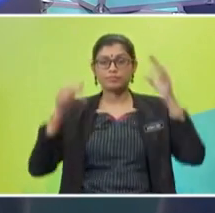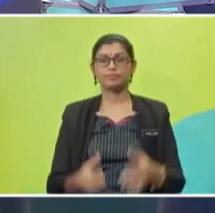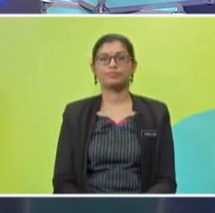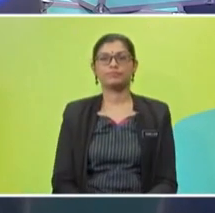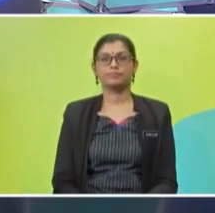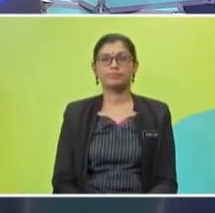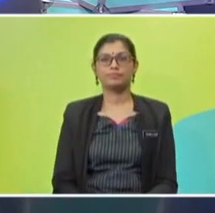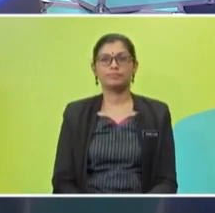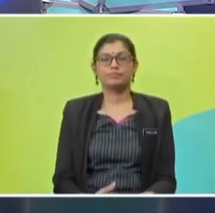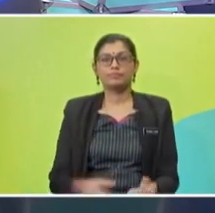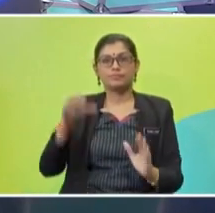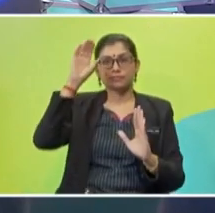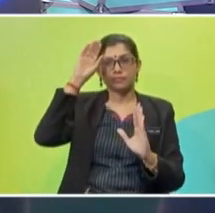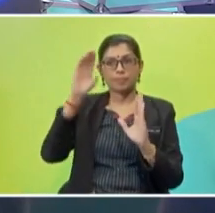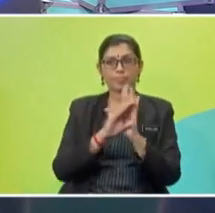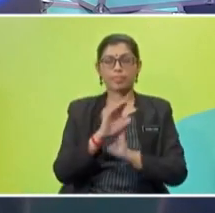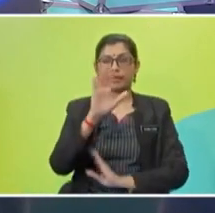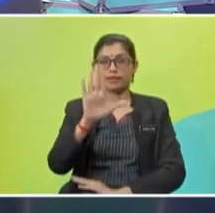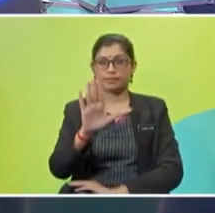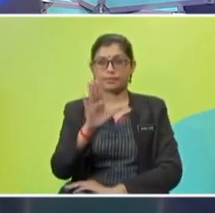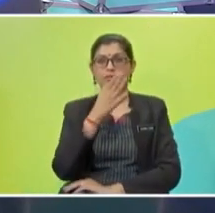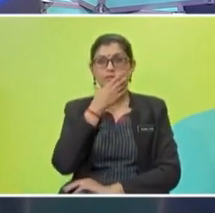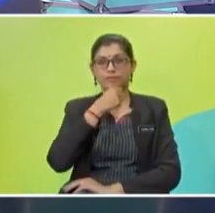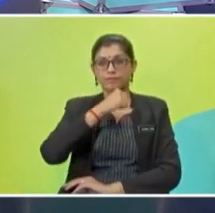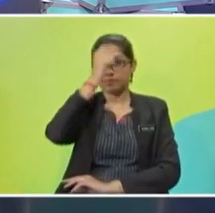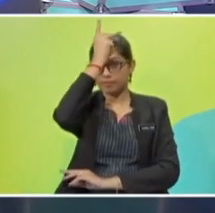kambing kambing kambing kambing